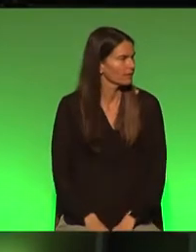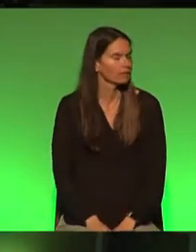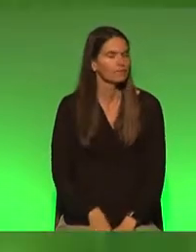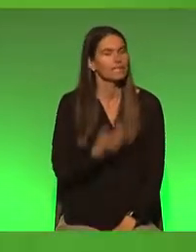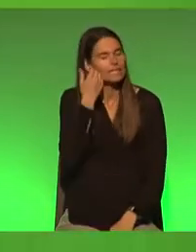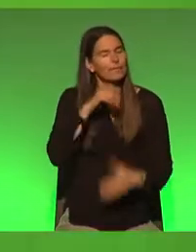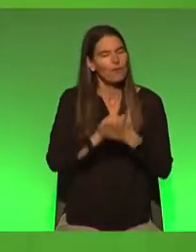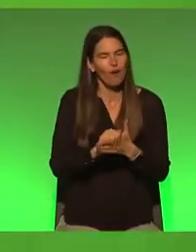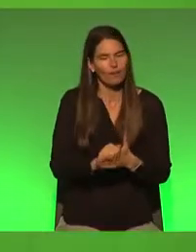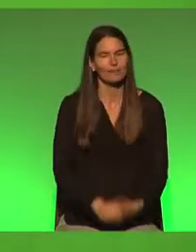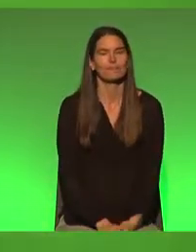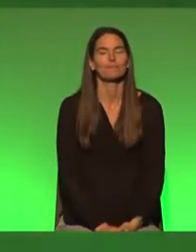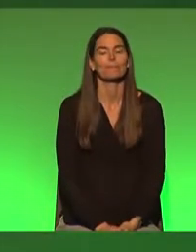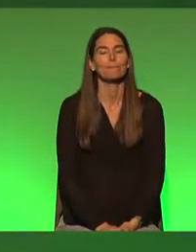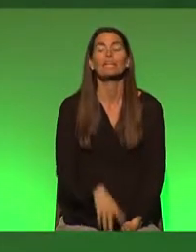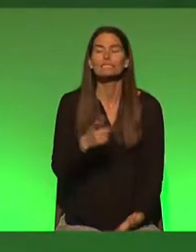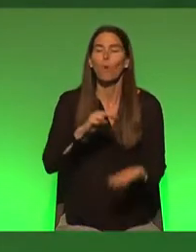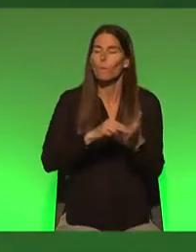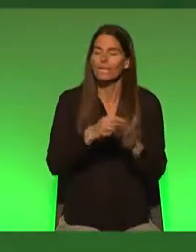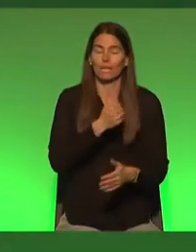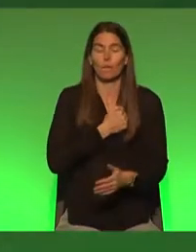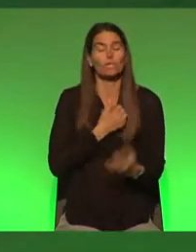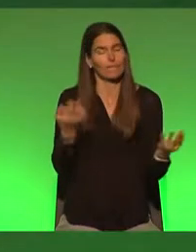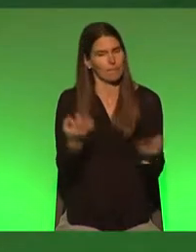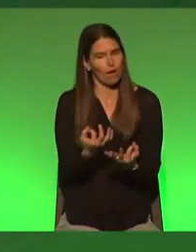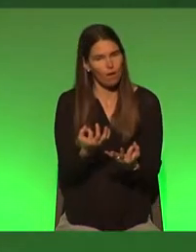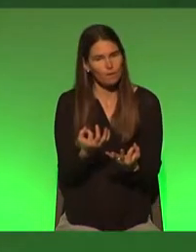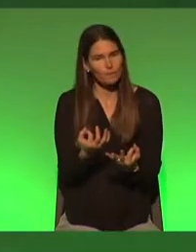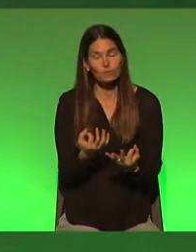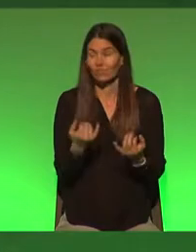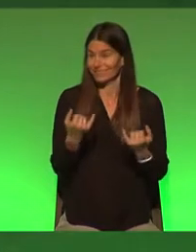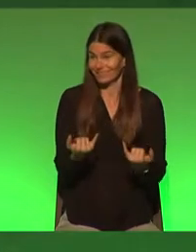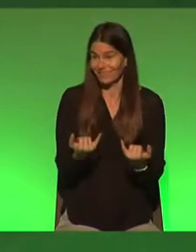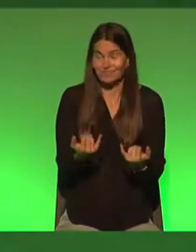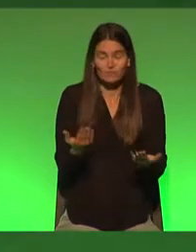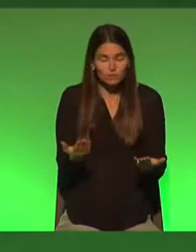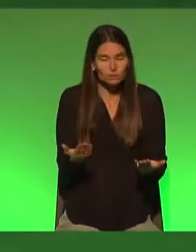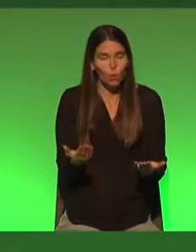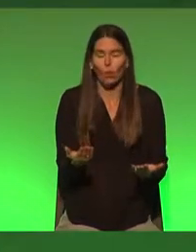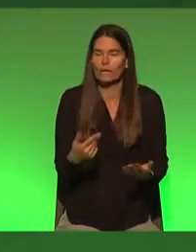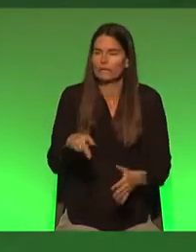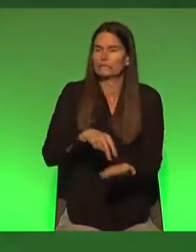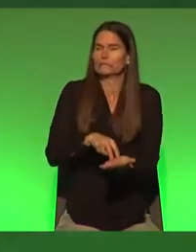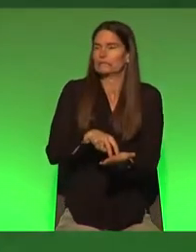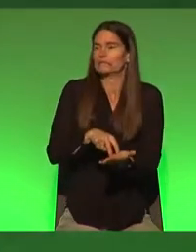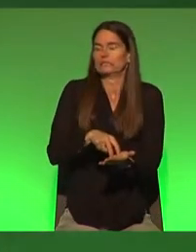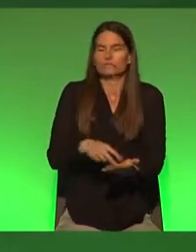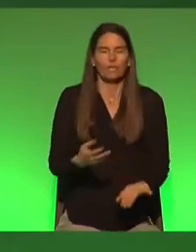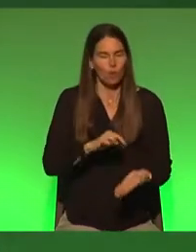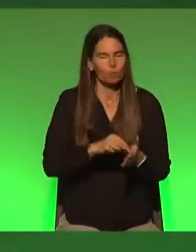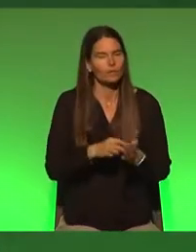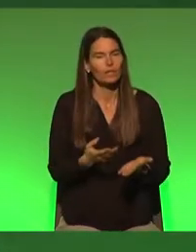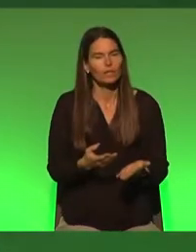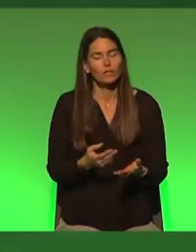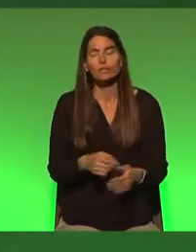Liebe Freundinnen und Freunde, eine mutige Politik brauchen wir. Und was ist das zurzeit für eine hasenfüßige Angstpolitik? Angst vor